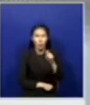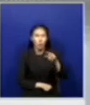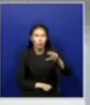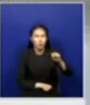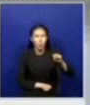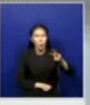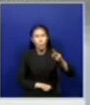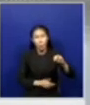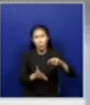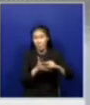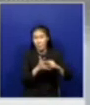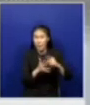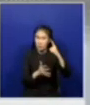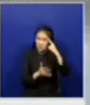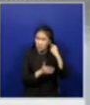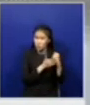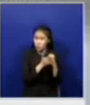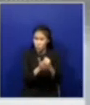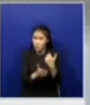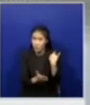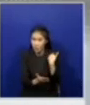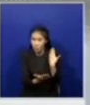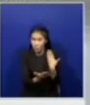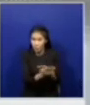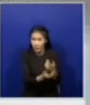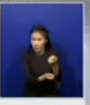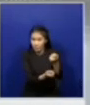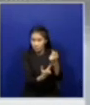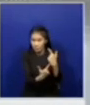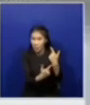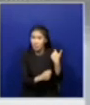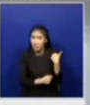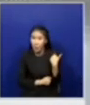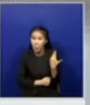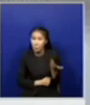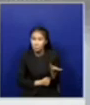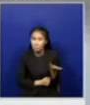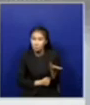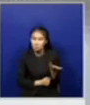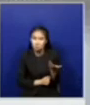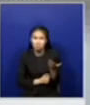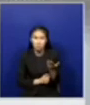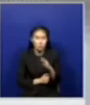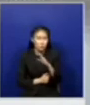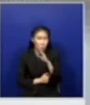างไหมเบี้ยเลี้ยงอสม.ตกเบิกให้เขาหน่อยคงไม่มีใครว่า